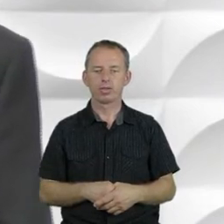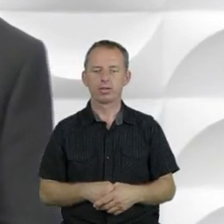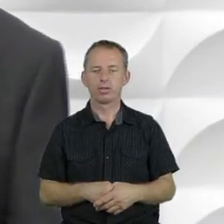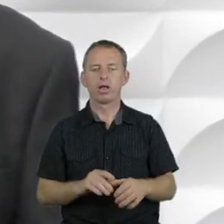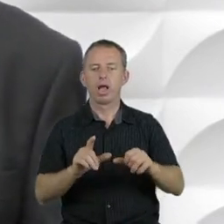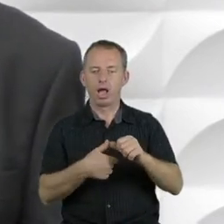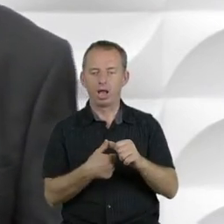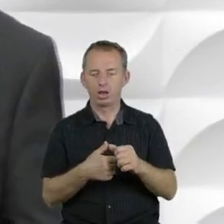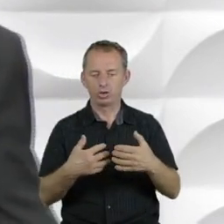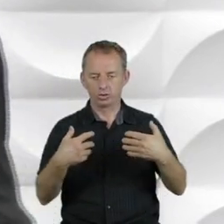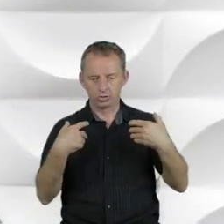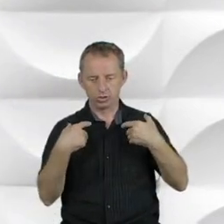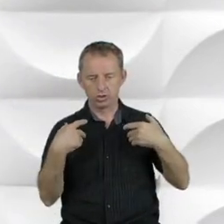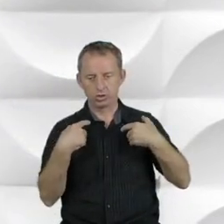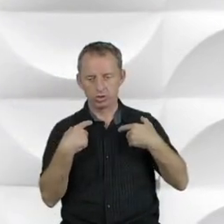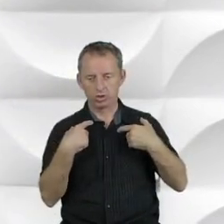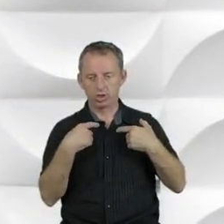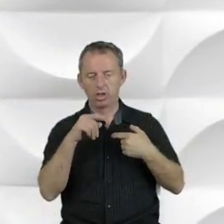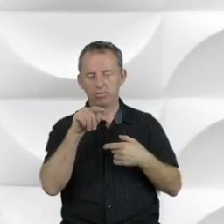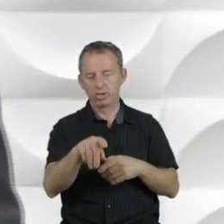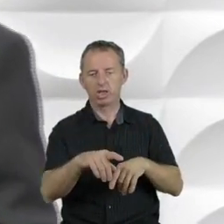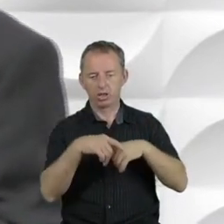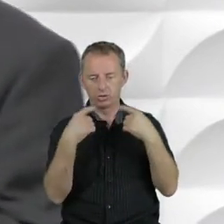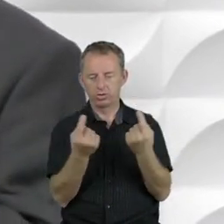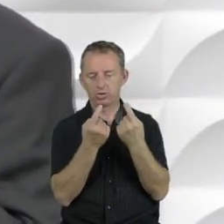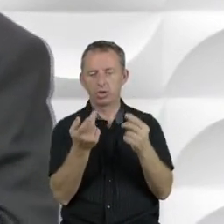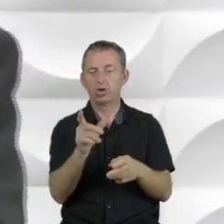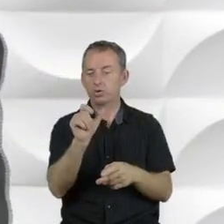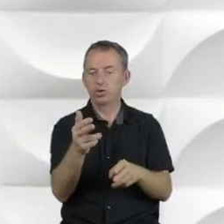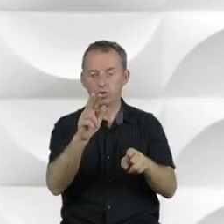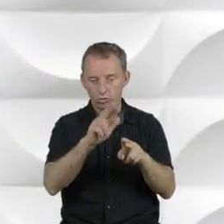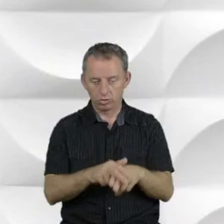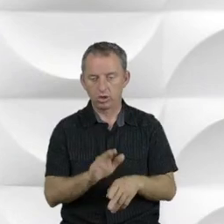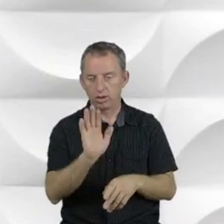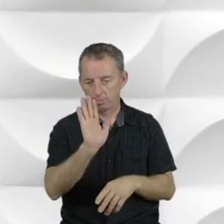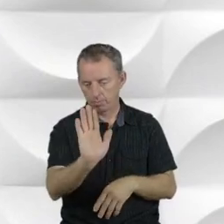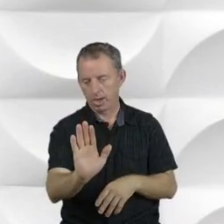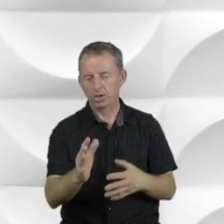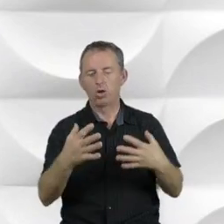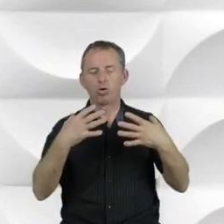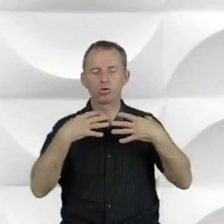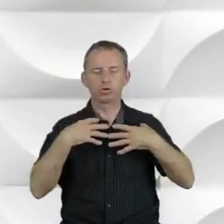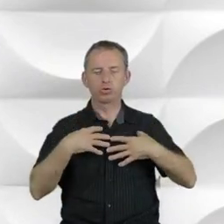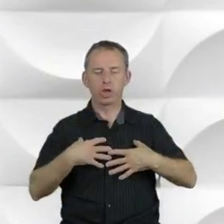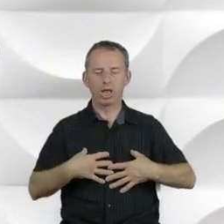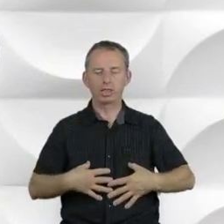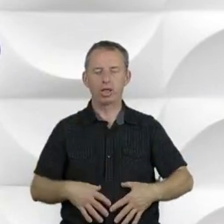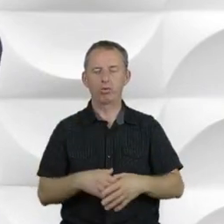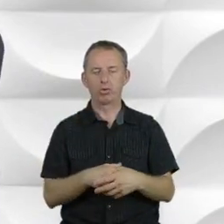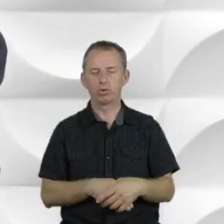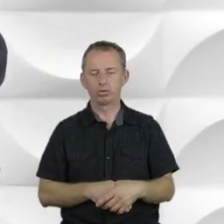Ale żyją w tej sytuacji ci, którzy mają szaty.